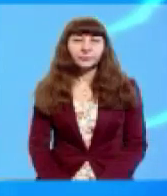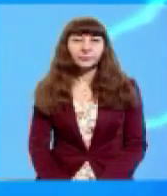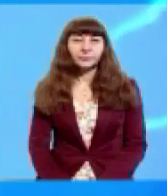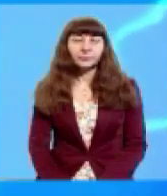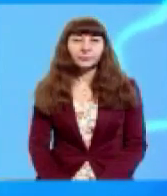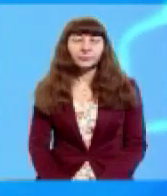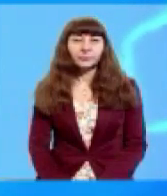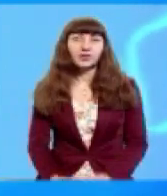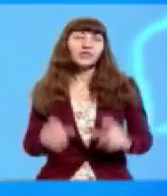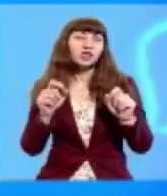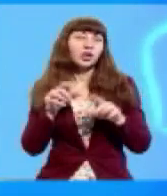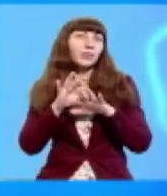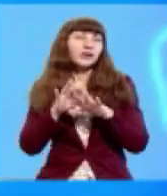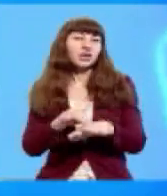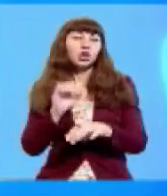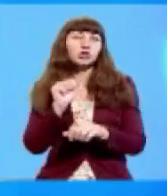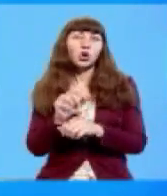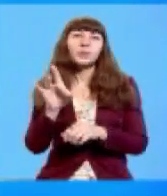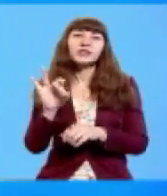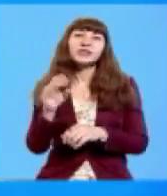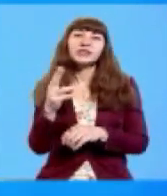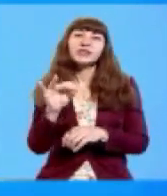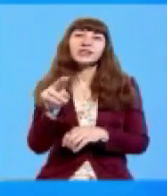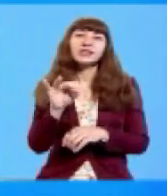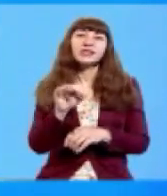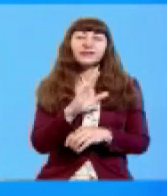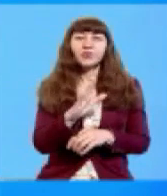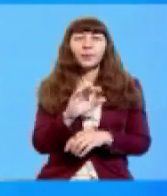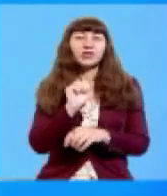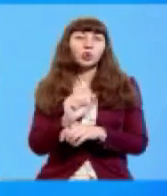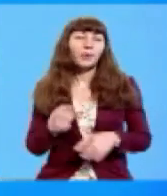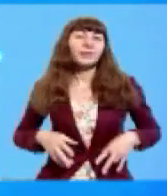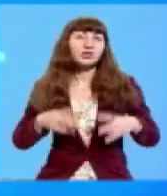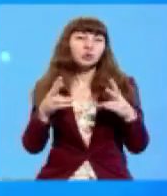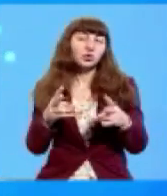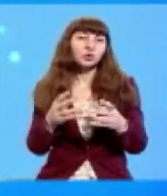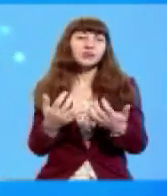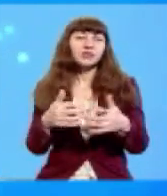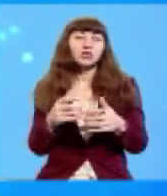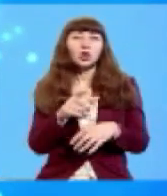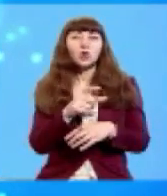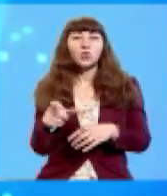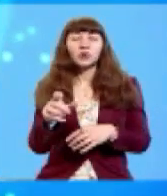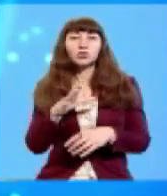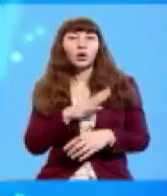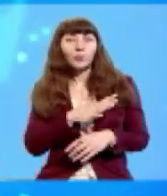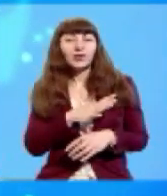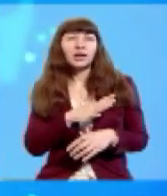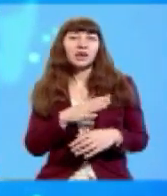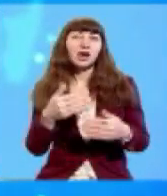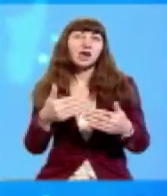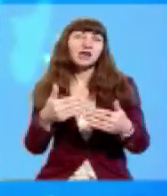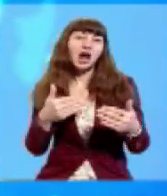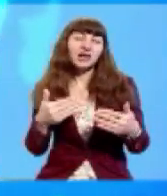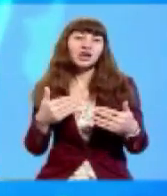Стоп рецидив акциясы Жітіқара қаласында өтті. Басты мақсат – соттылығы бар адамдар мен полицияда есепте тұрған азаматтар арасындағы